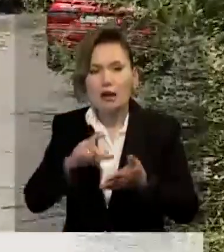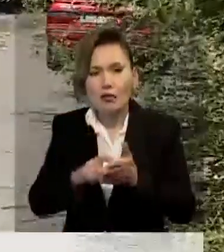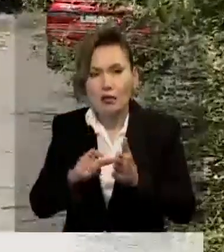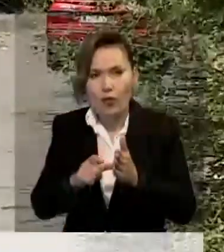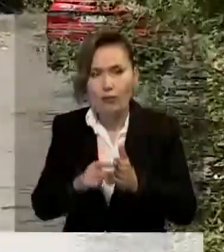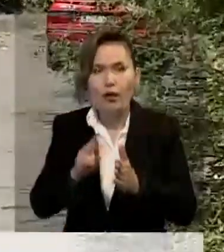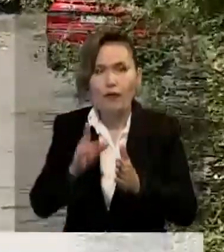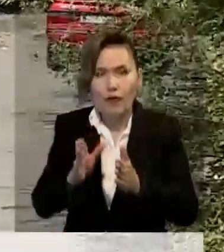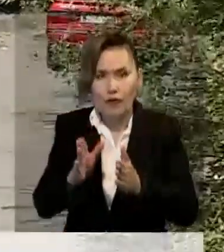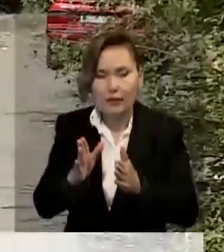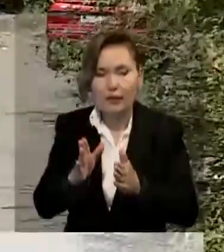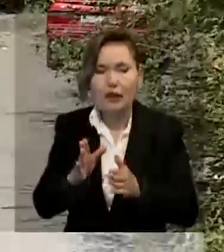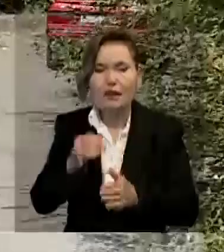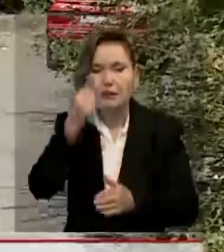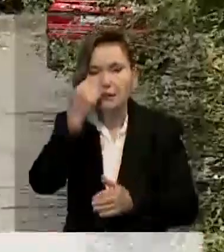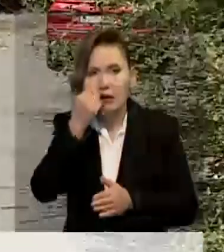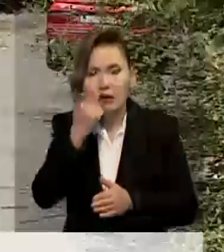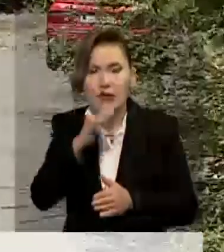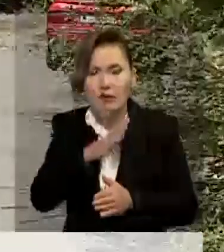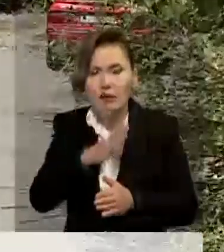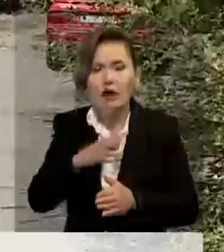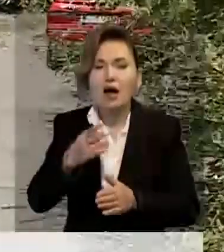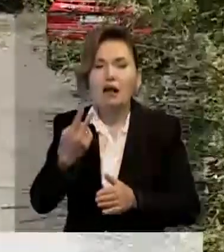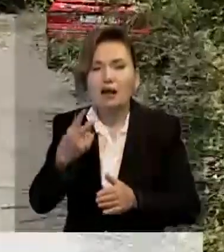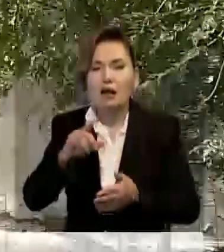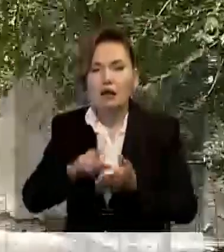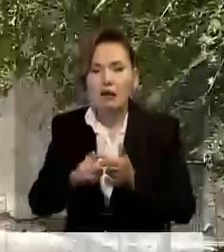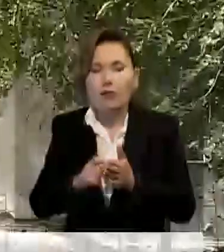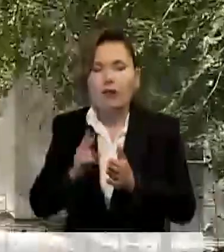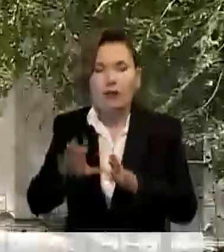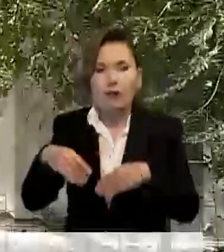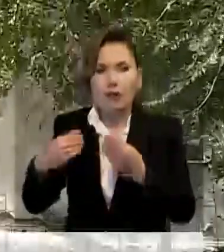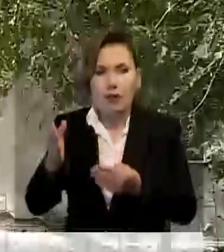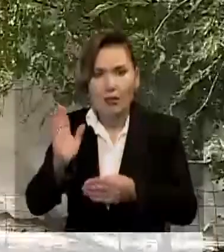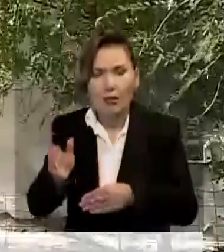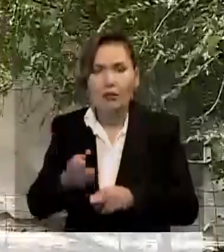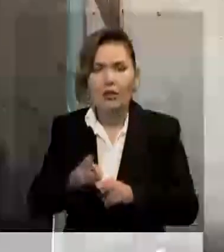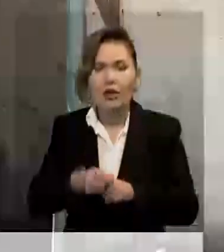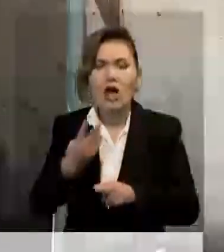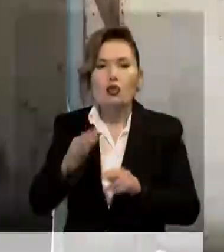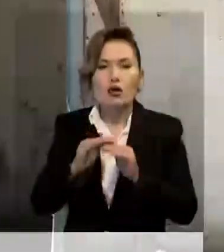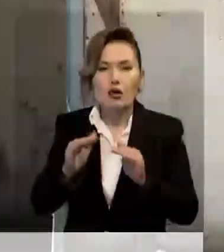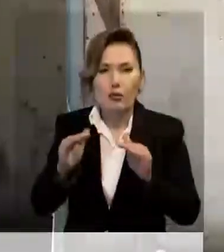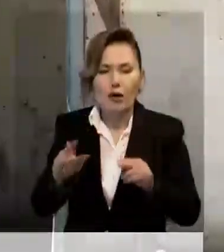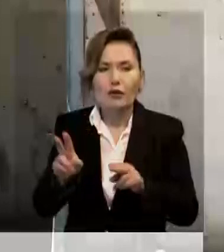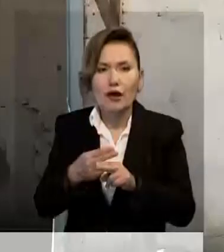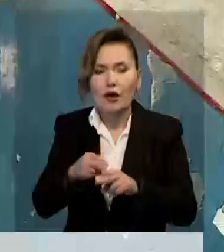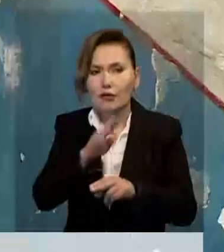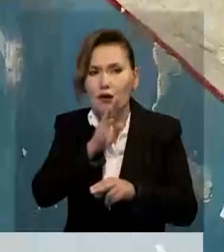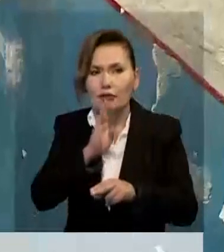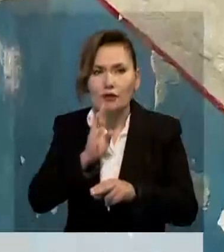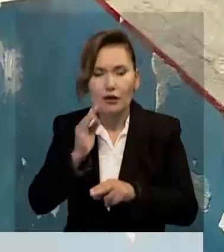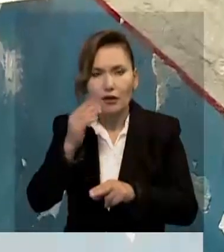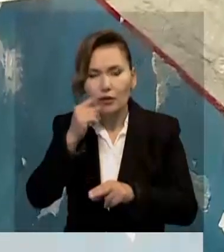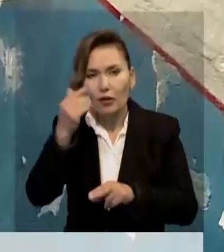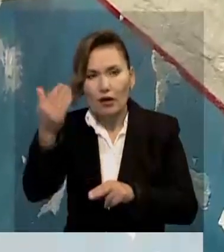бөлмелі пәтер беріледі. Үш бөлмелі болса, үш бөлмелі пәтер беріледі. Төрт бала тәрбиелеп өсірген Бекежан Есімғолов есімді мына